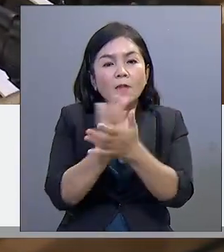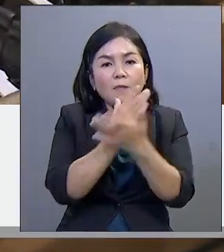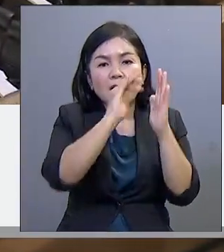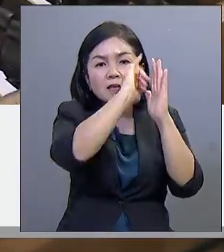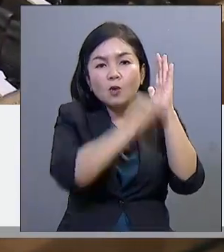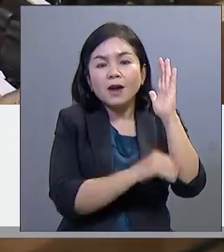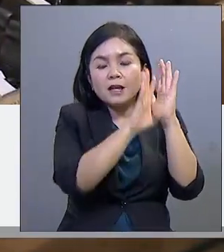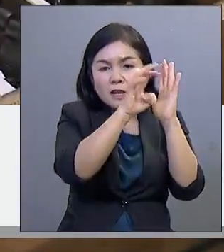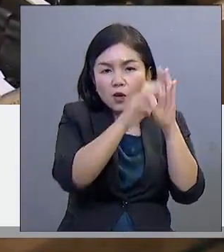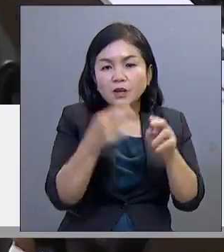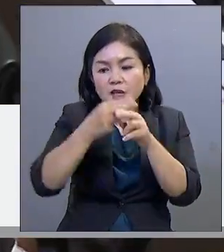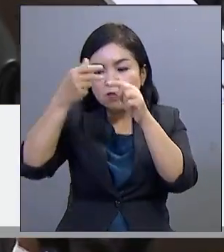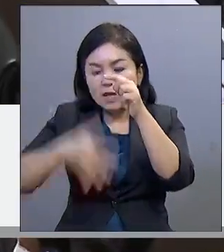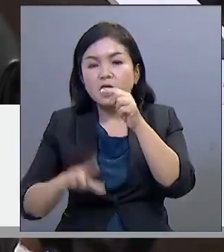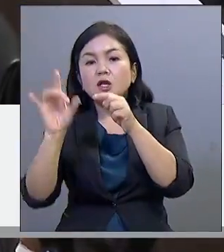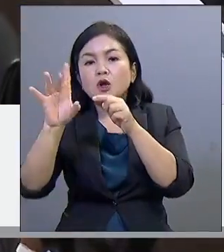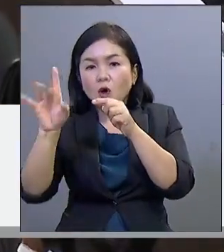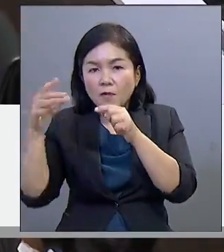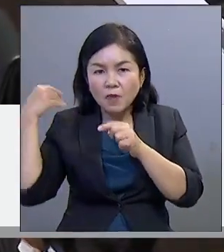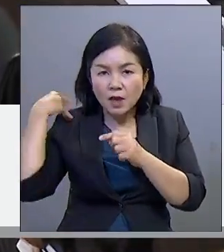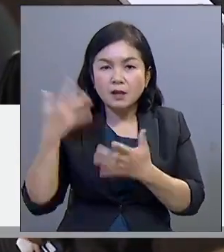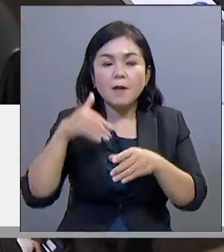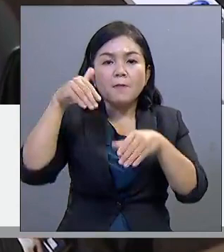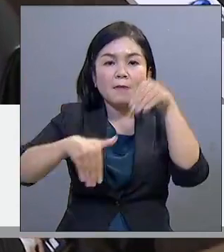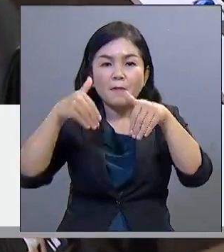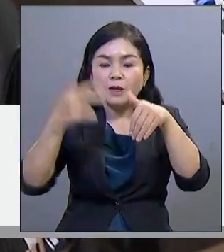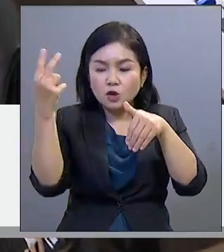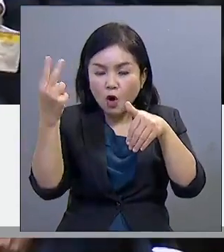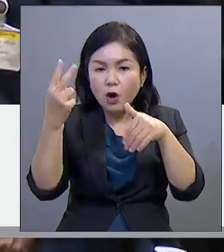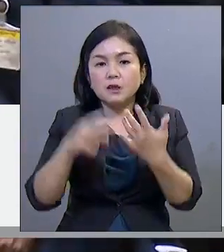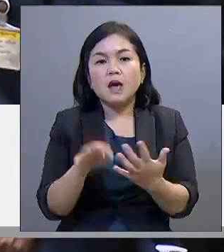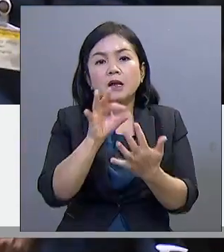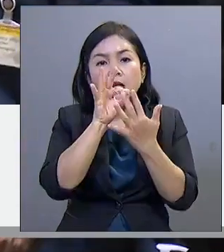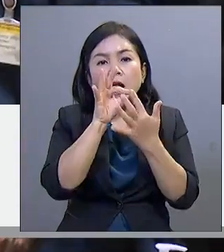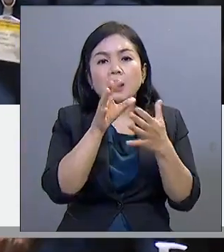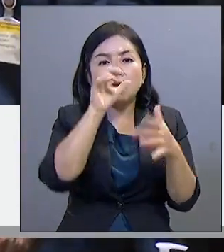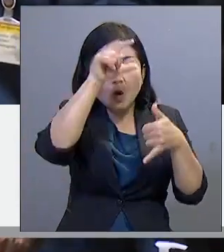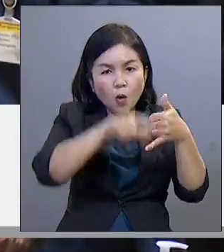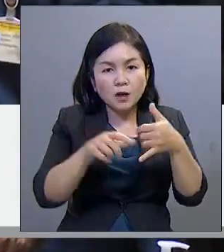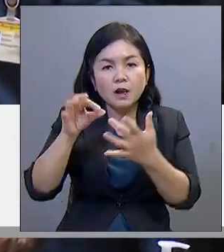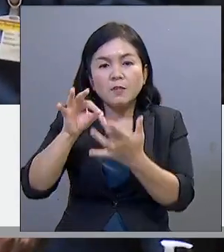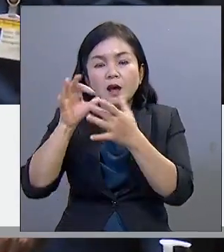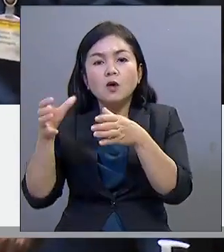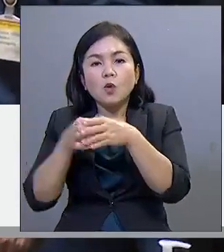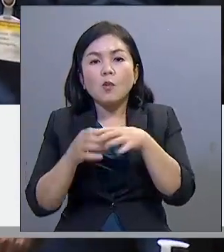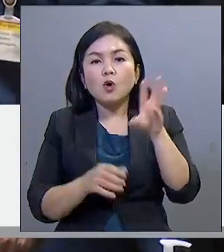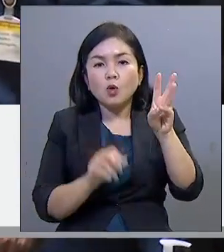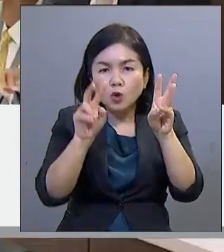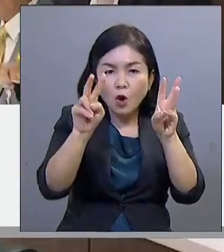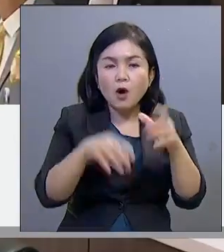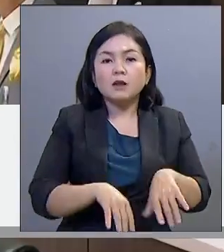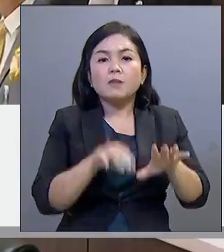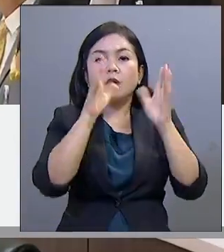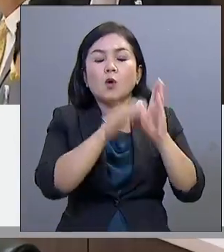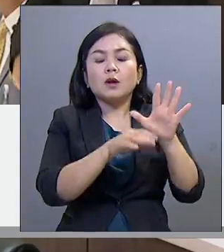400 สอสอบัญชีรายชอ 100 คนบัตรเลือกตั้ง 2 ใบเลือกคนกับเลอกพักจากเดิมระบบ 62 คือมีสอสอ